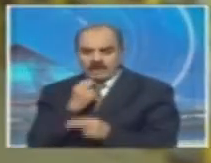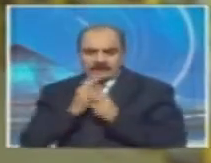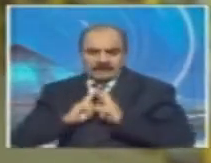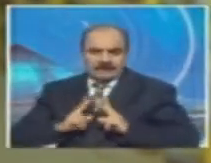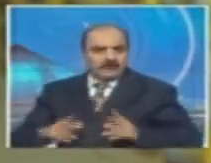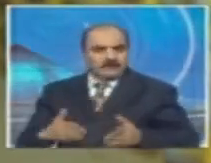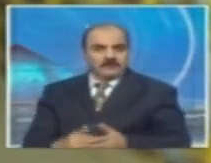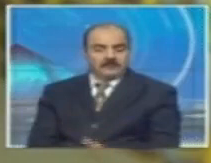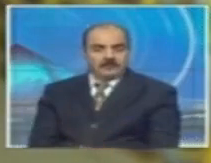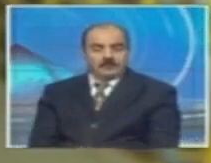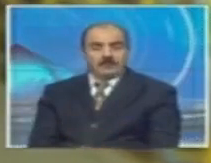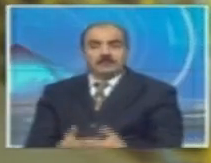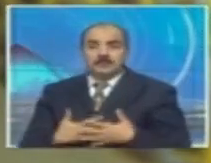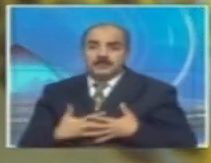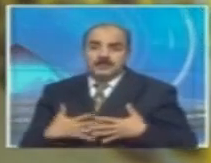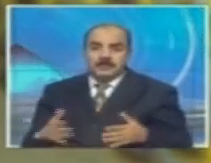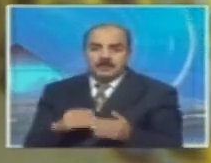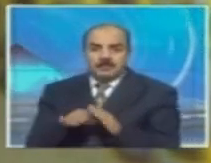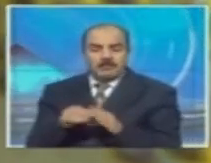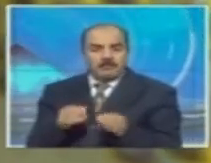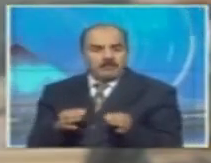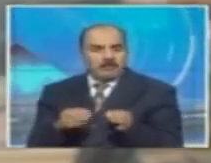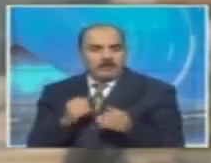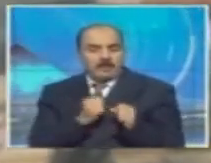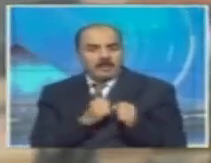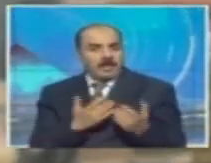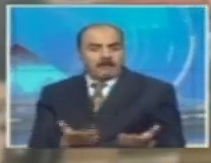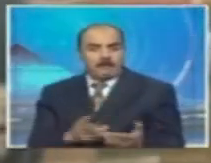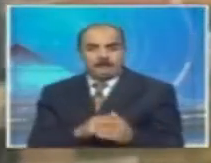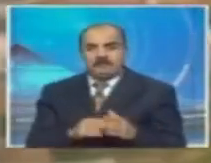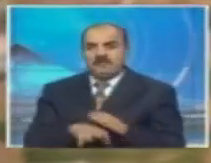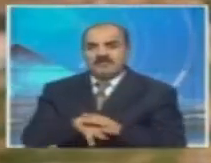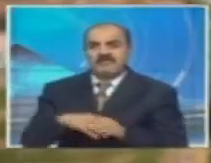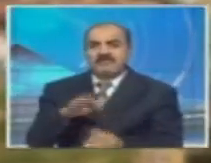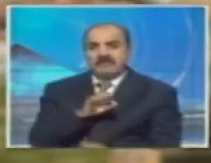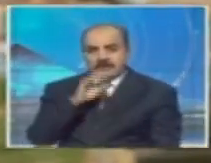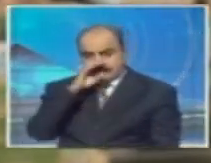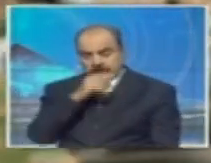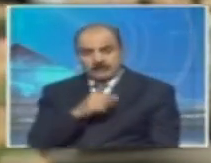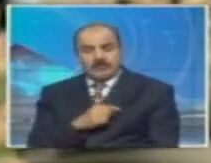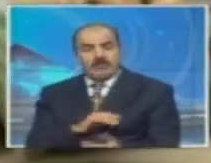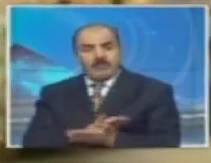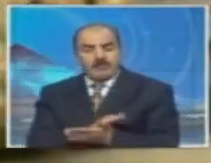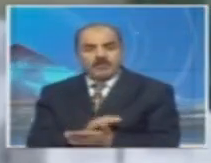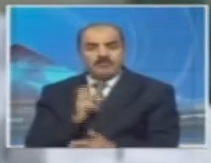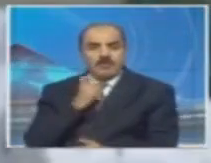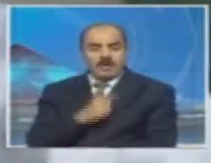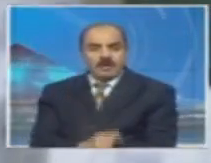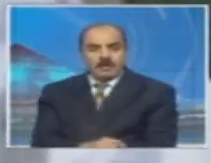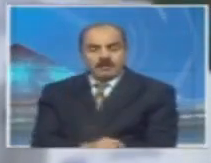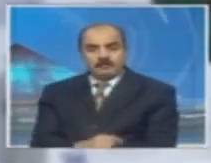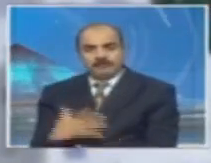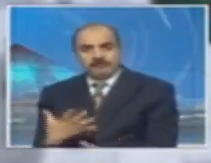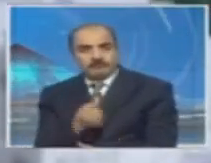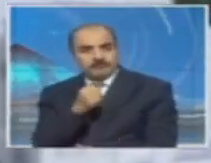متنوعة بعدد من مخازن بدون ترخيص لتجارة السلع الغذائية بالجيزة والغربية وسوهاج. قام مالكو